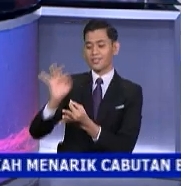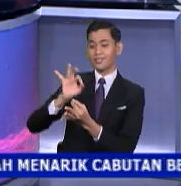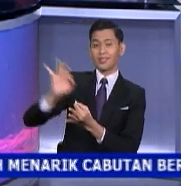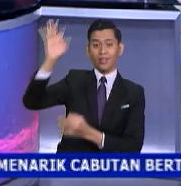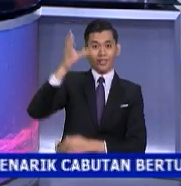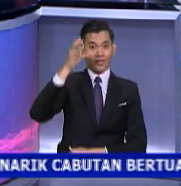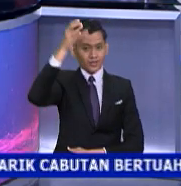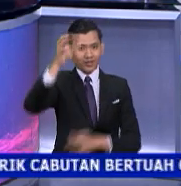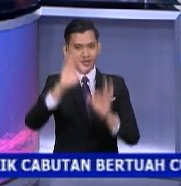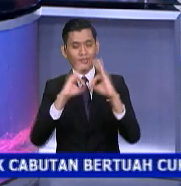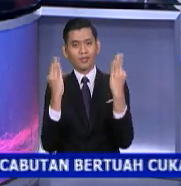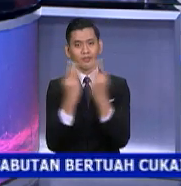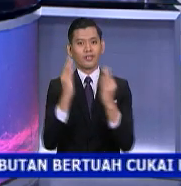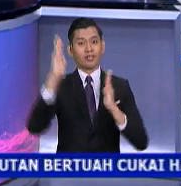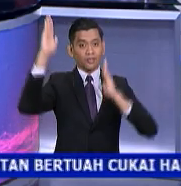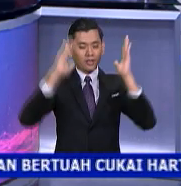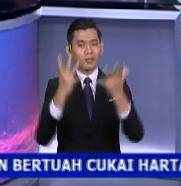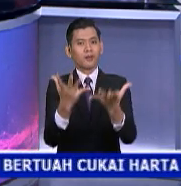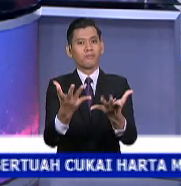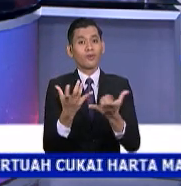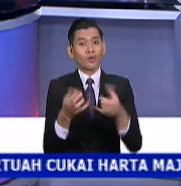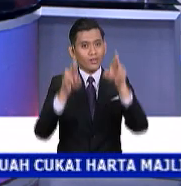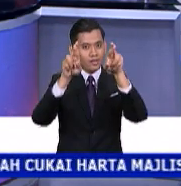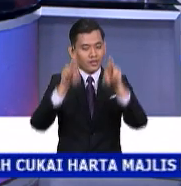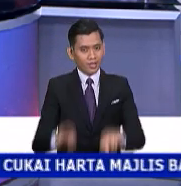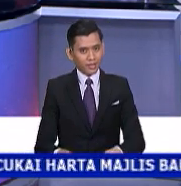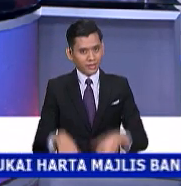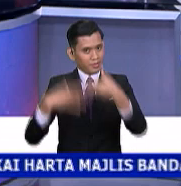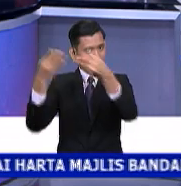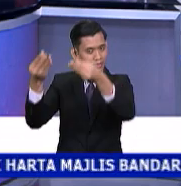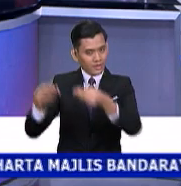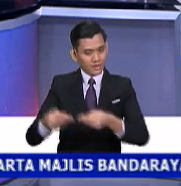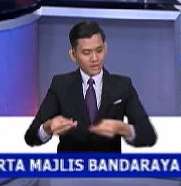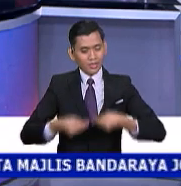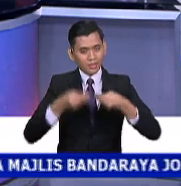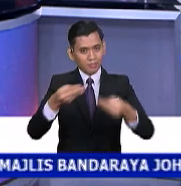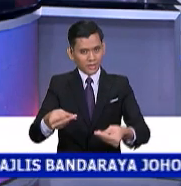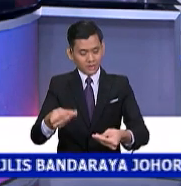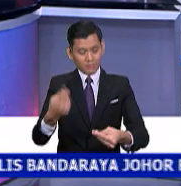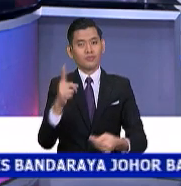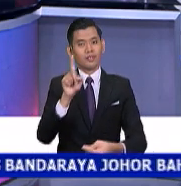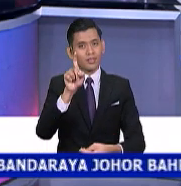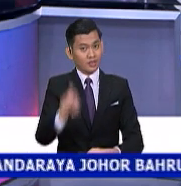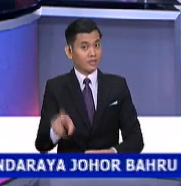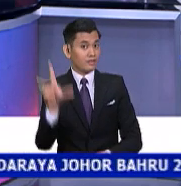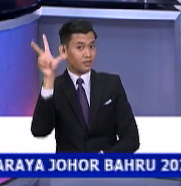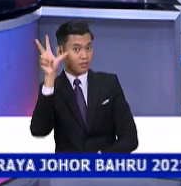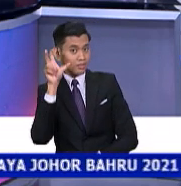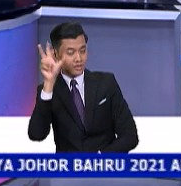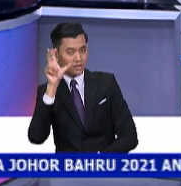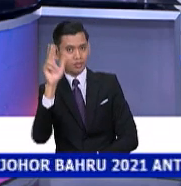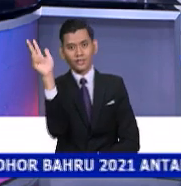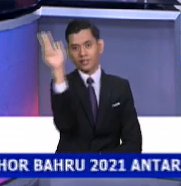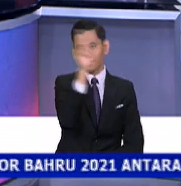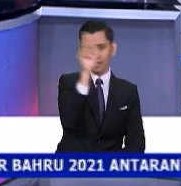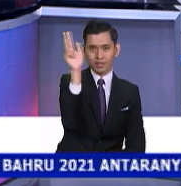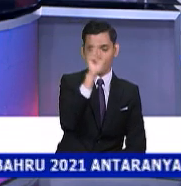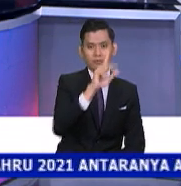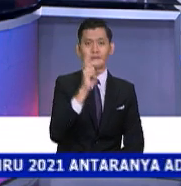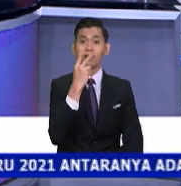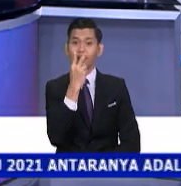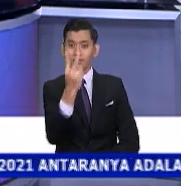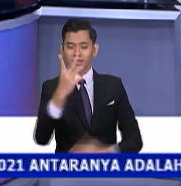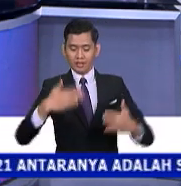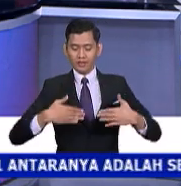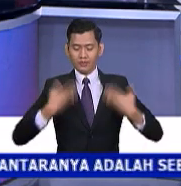baginda mahukan pandangan rakyat Malaysia disantuni dan didengari pihak kerajaan bagi memastikan kesejahteraan